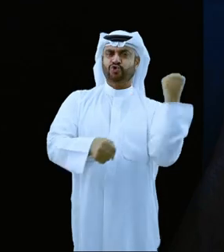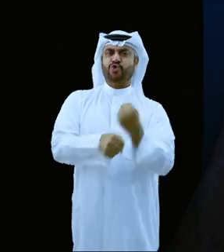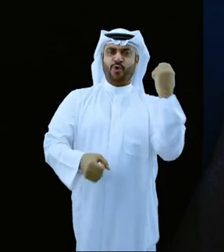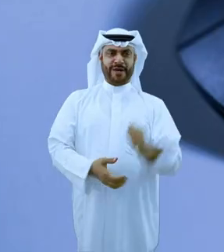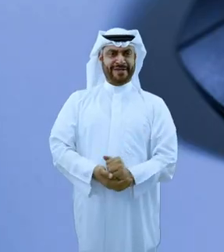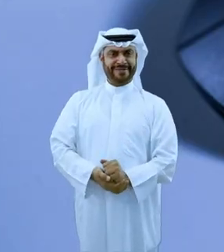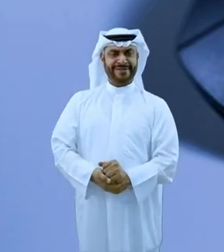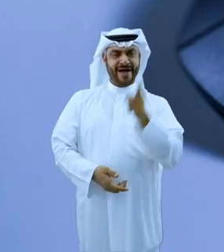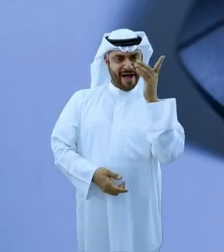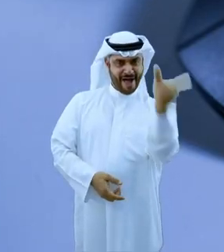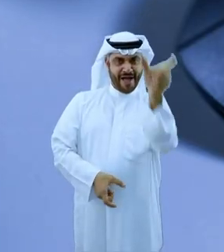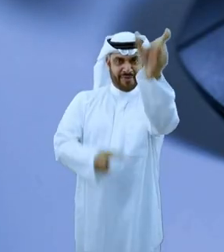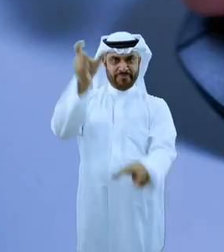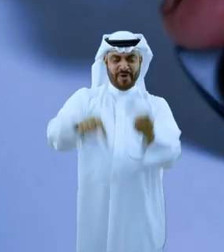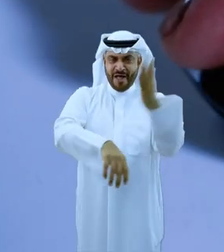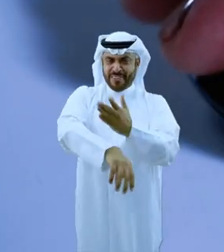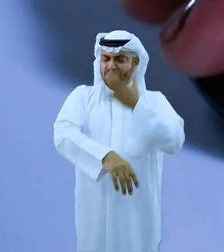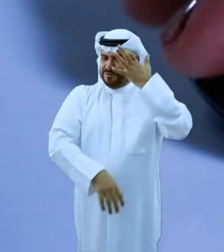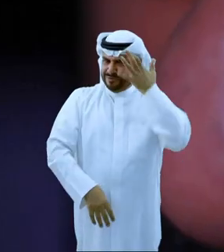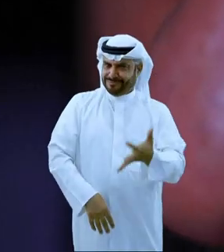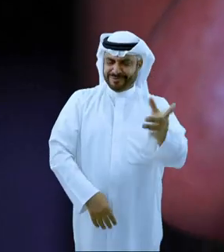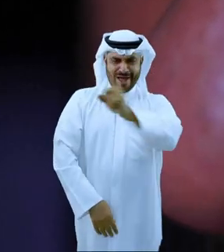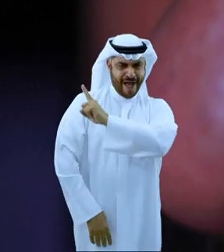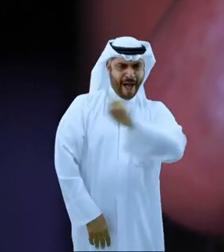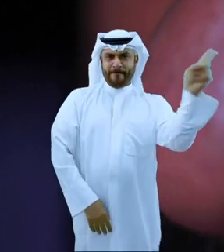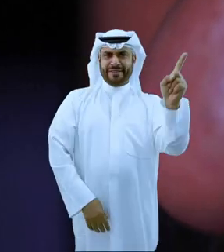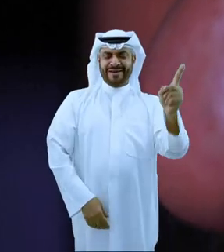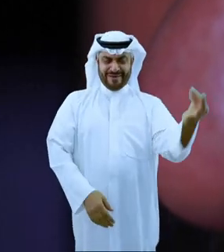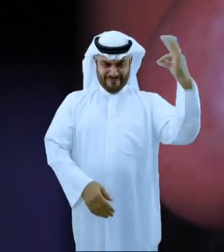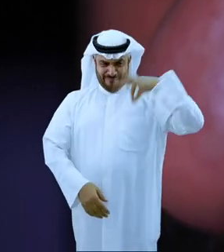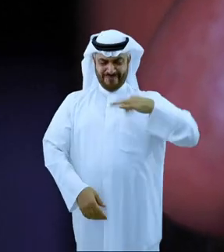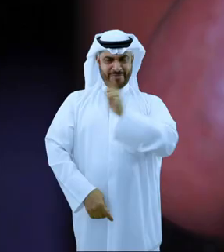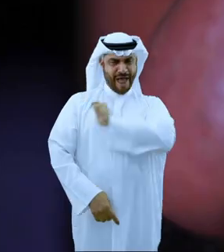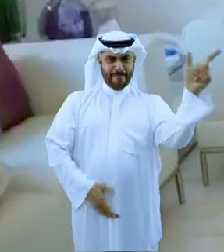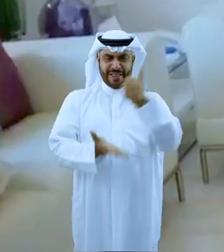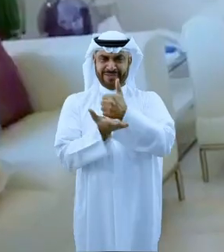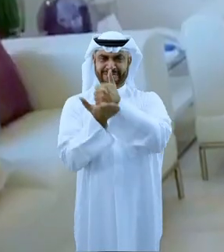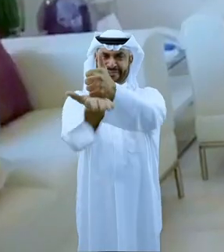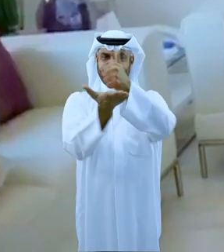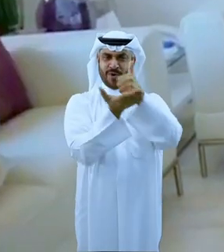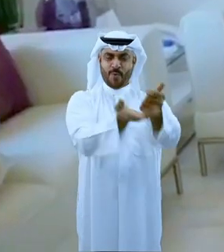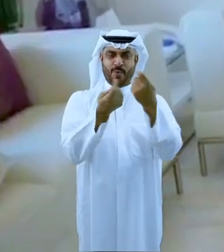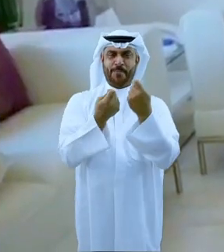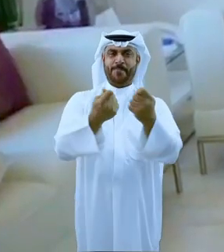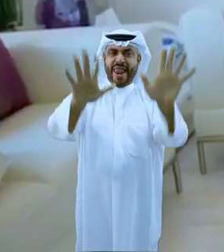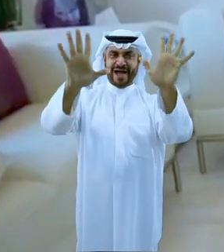الكواليس. هذه السواعد لا تكل ولا تمل ولا تنتظر مقابل لعملها،